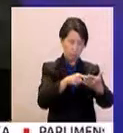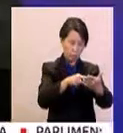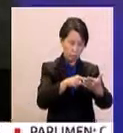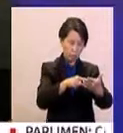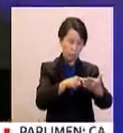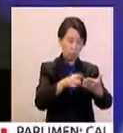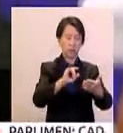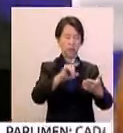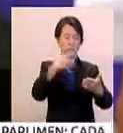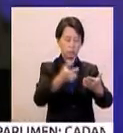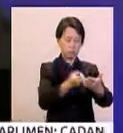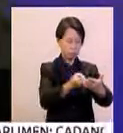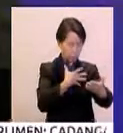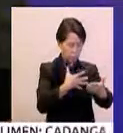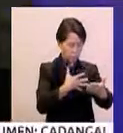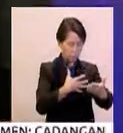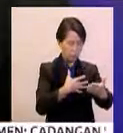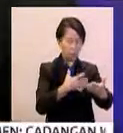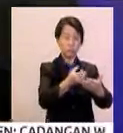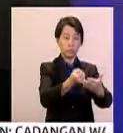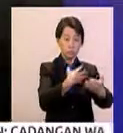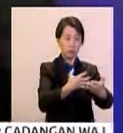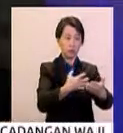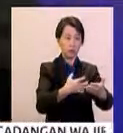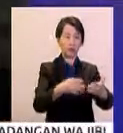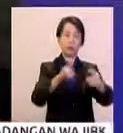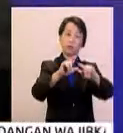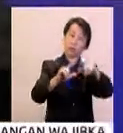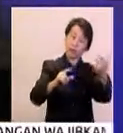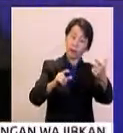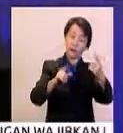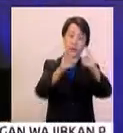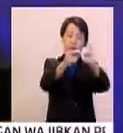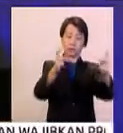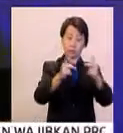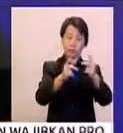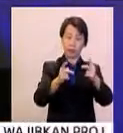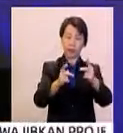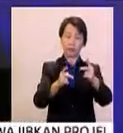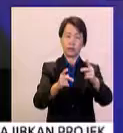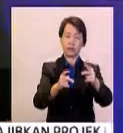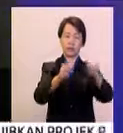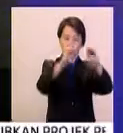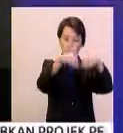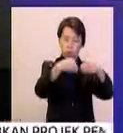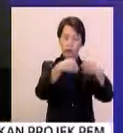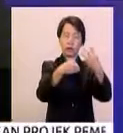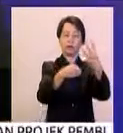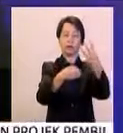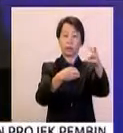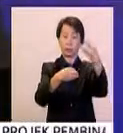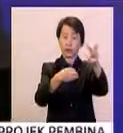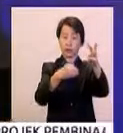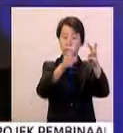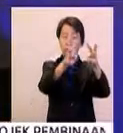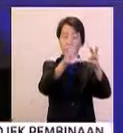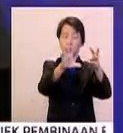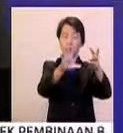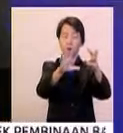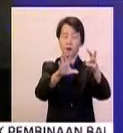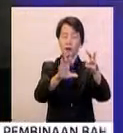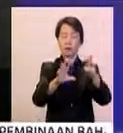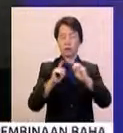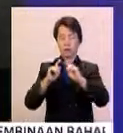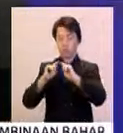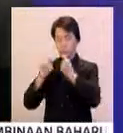Price Catcher juga memberitahu lokasi D menjual dengan harga RM16.75,